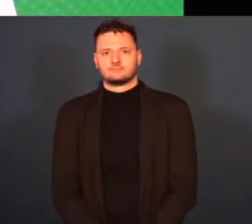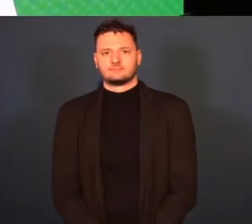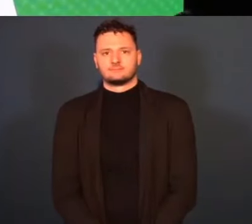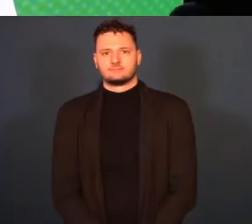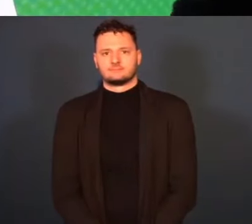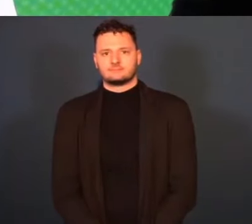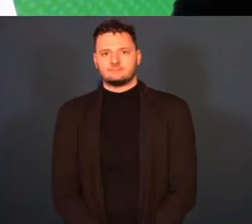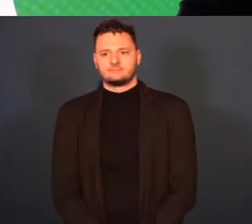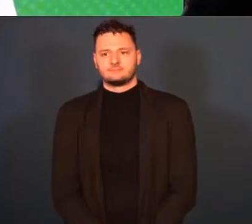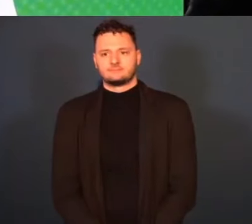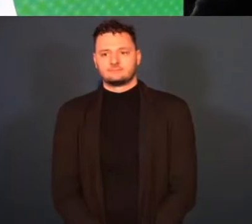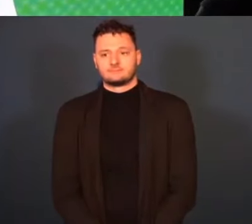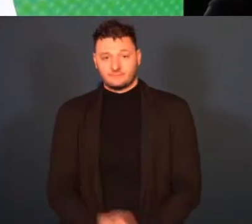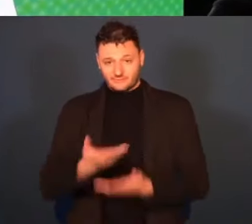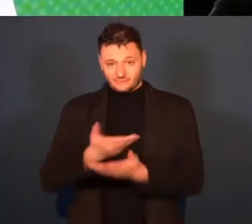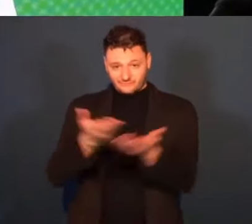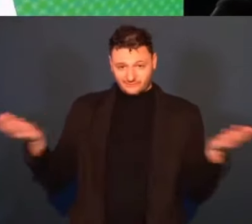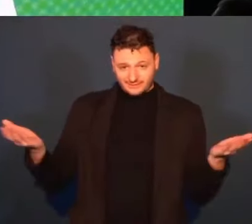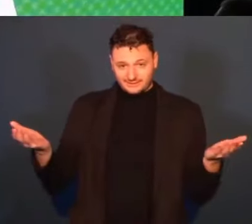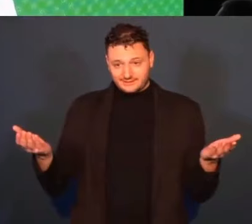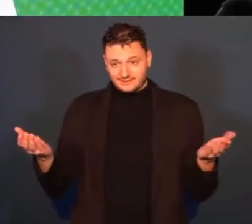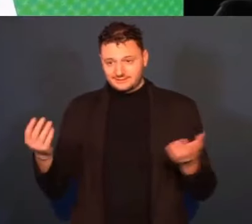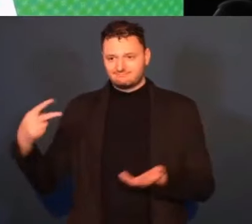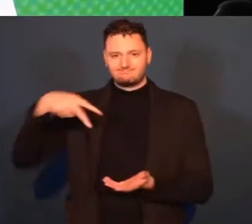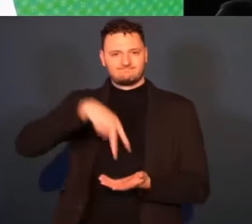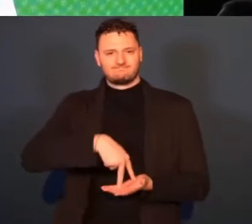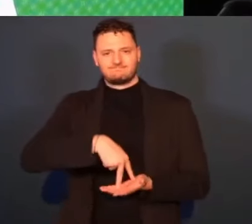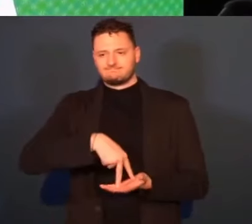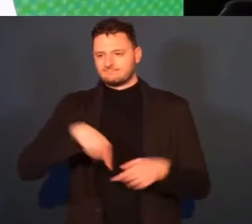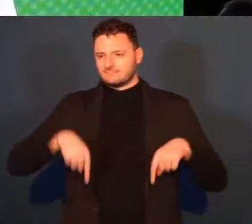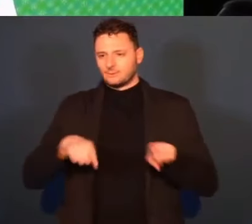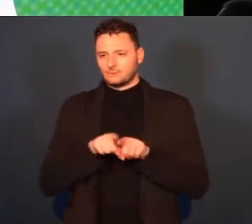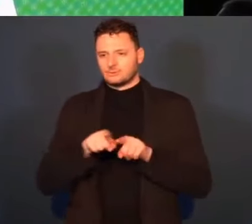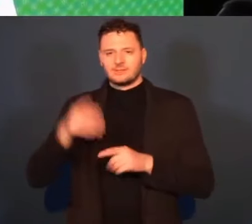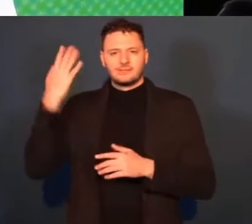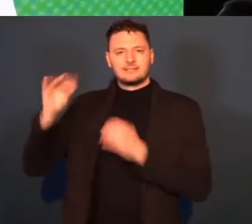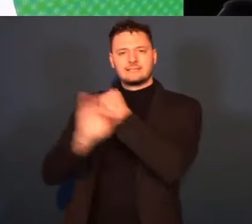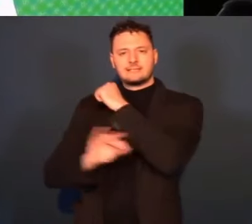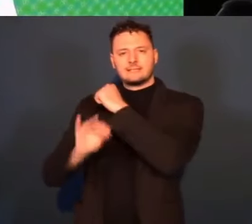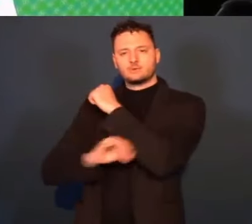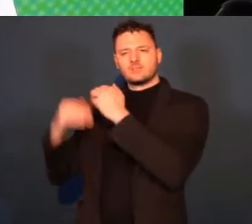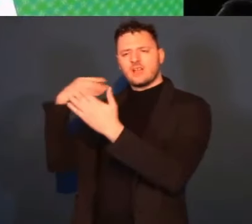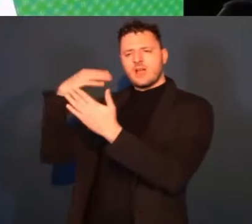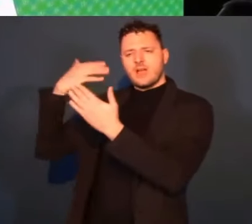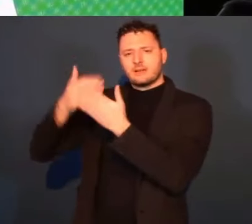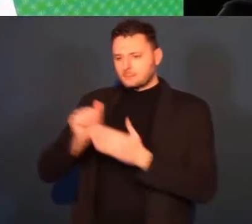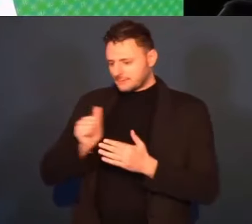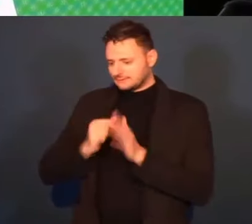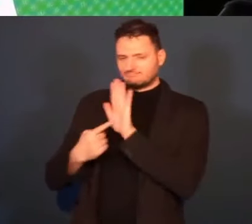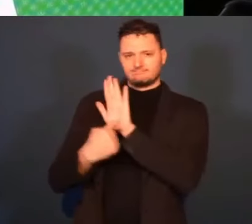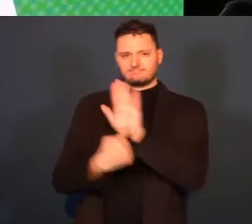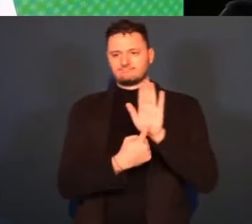Вие, излизайки на историческата сцена, а днес сте на нея, на историческата сцена, избрахте